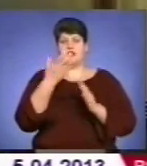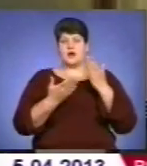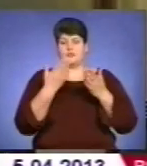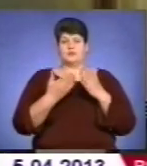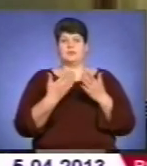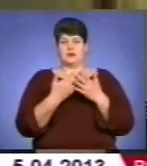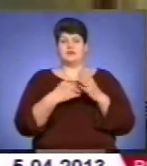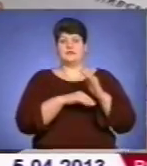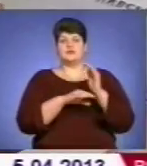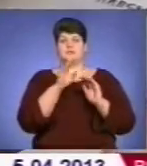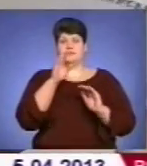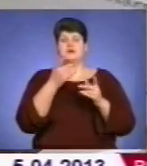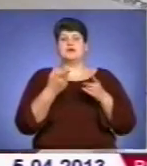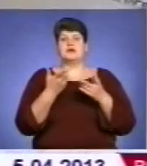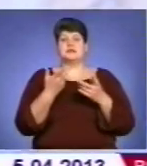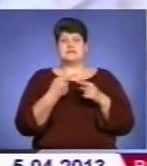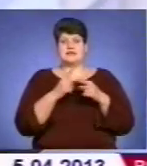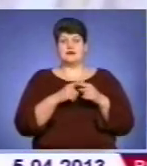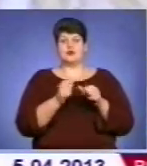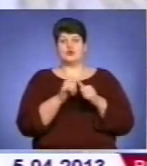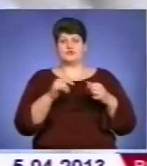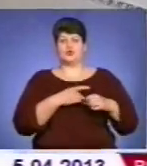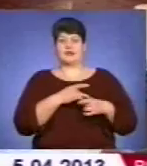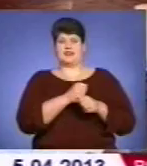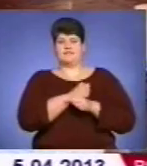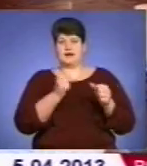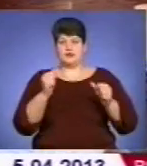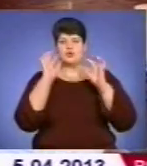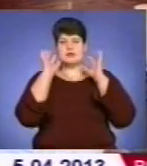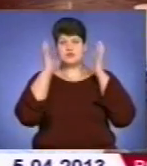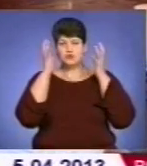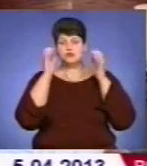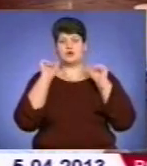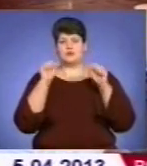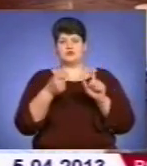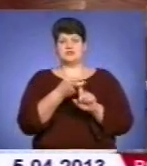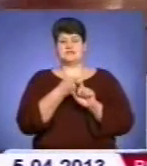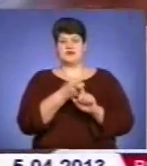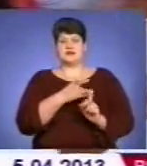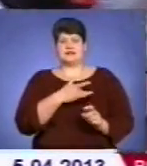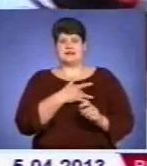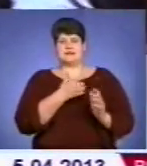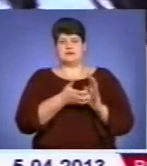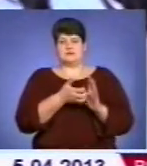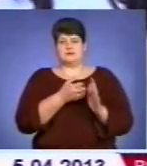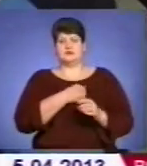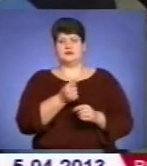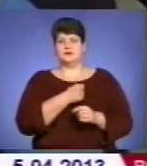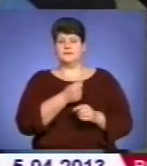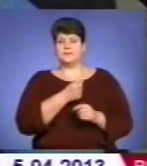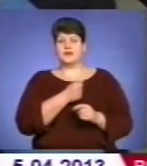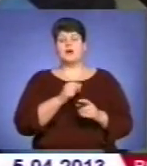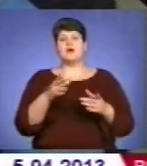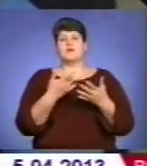кров'яний тиск підвищує ризик розвитку інфаркту, інсульту і може призводити до аритмії та серцевої недостатності. У